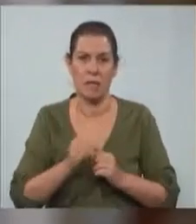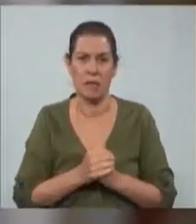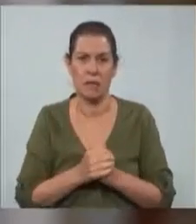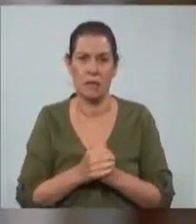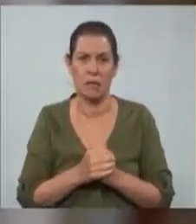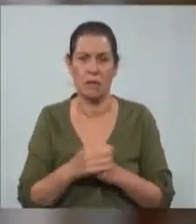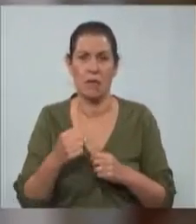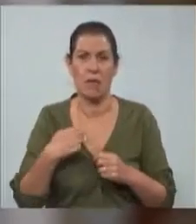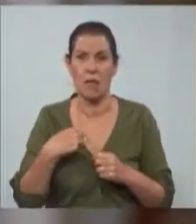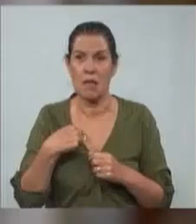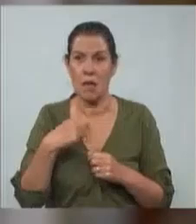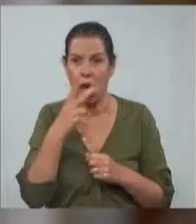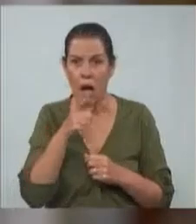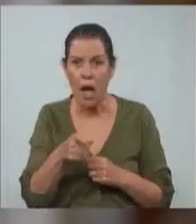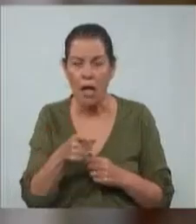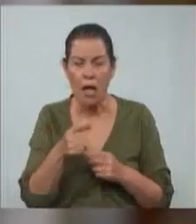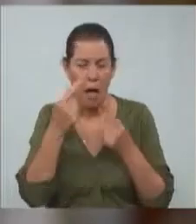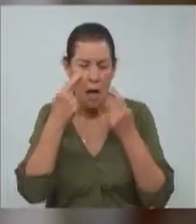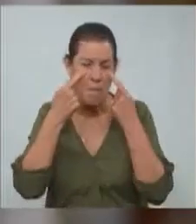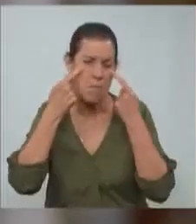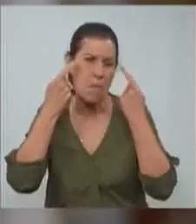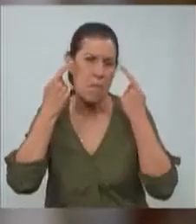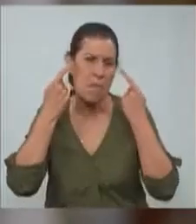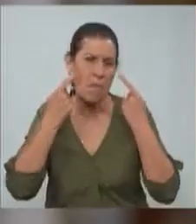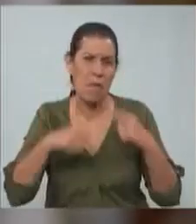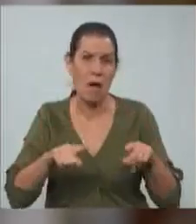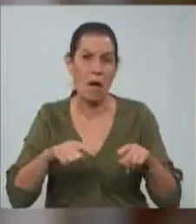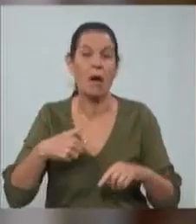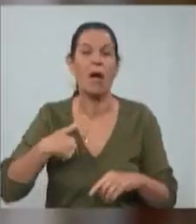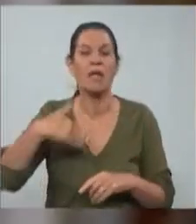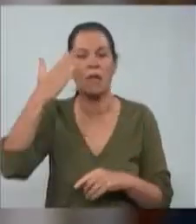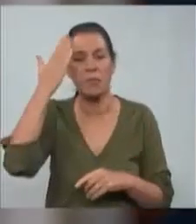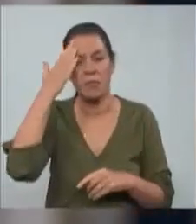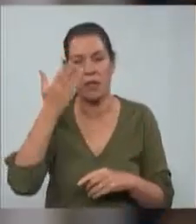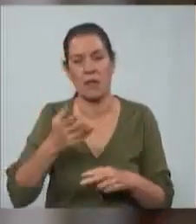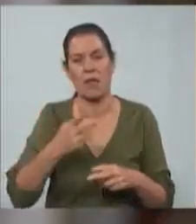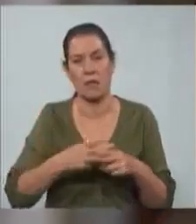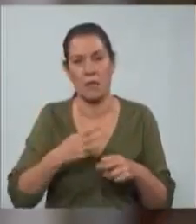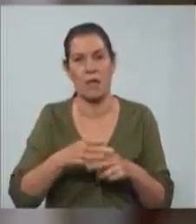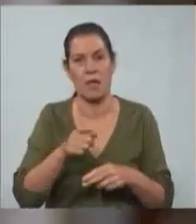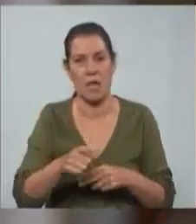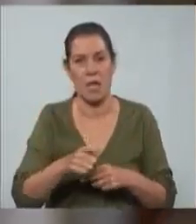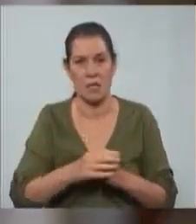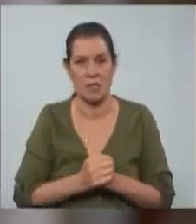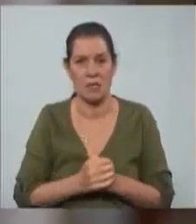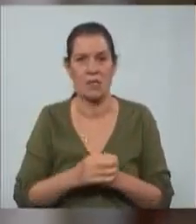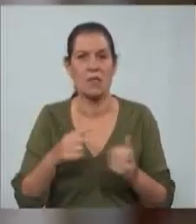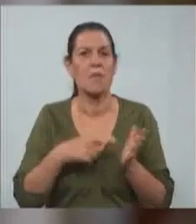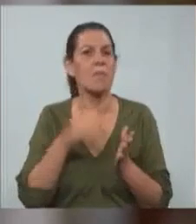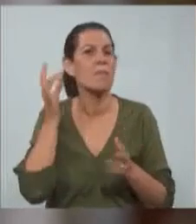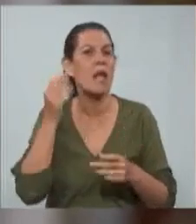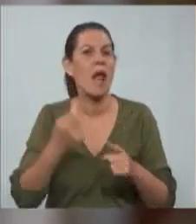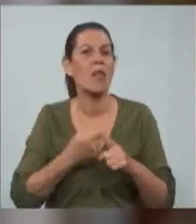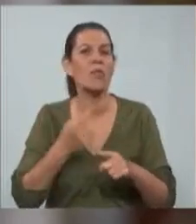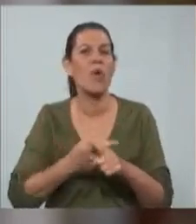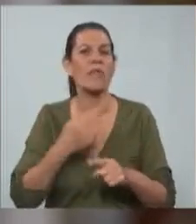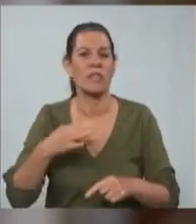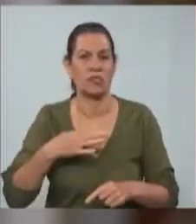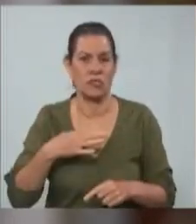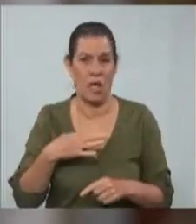פרצתי בבכי, כי אני מכירה את המחלה הזאת מדודה שלי.